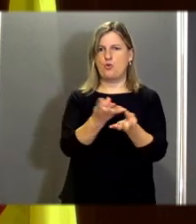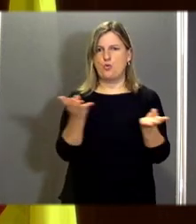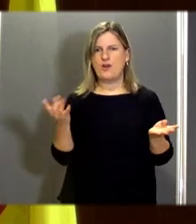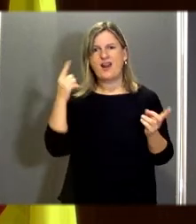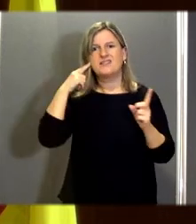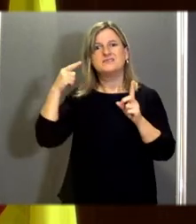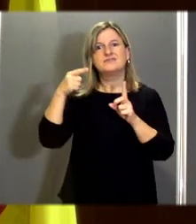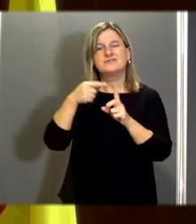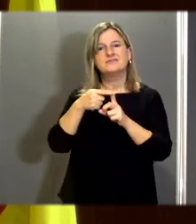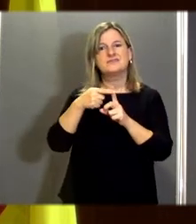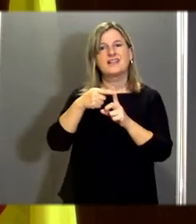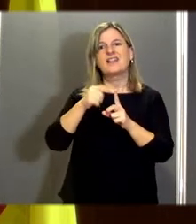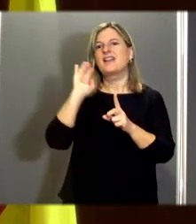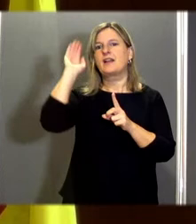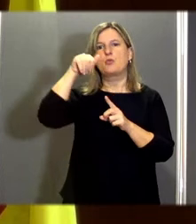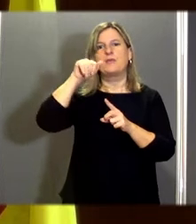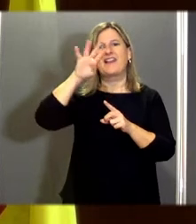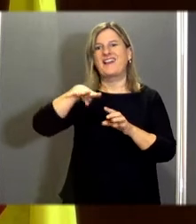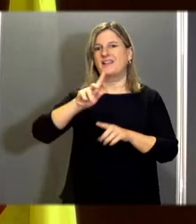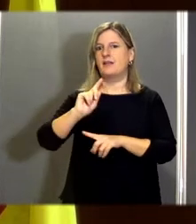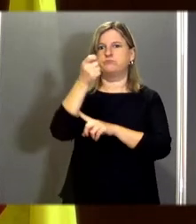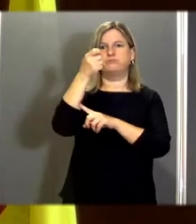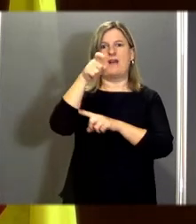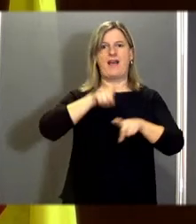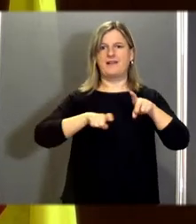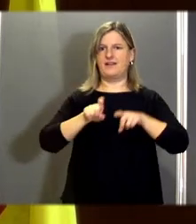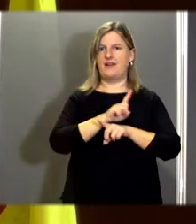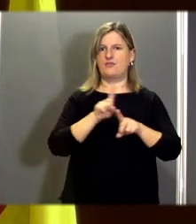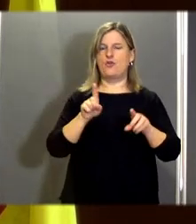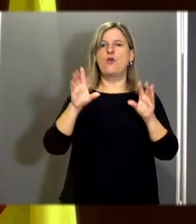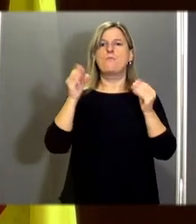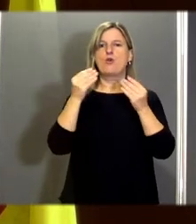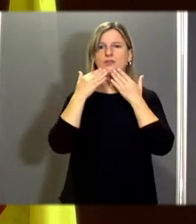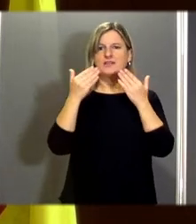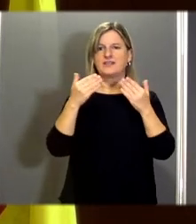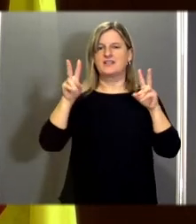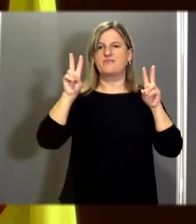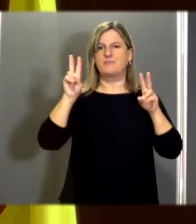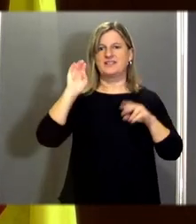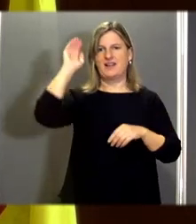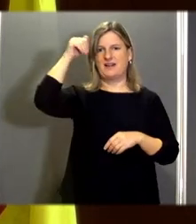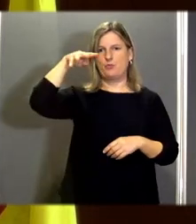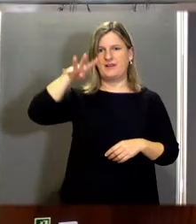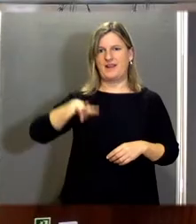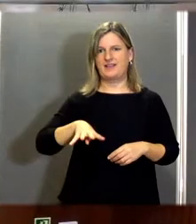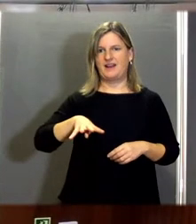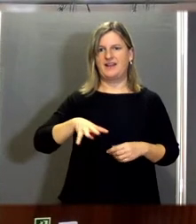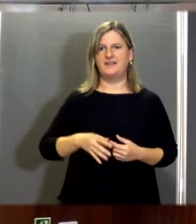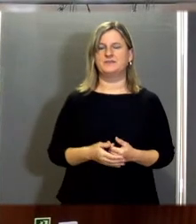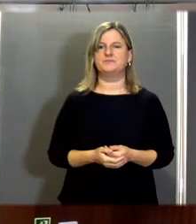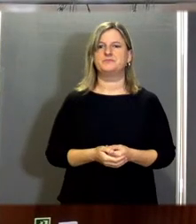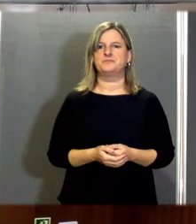irreversible la República Catalana. Moltes gràcies i visca la República Catalana.